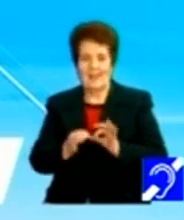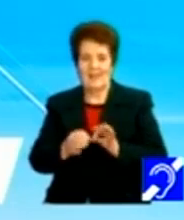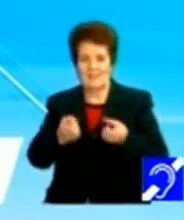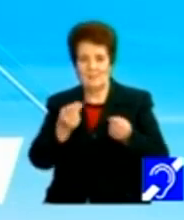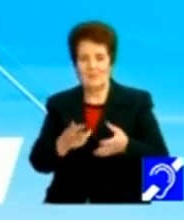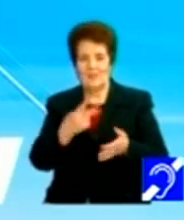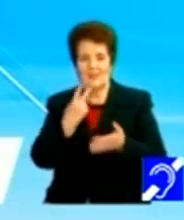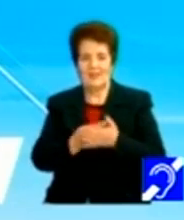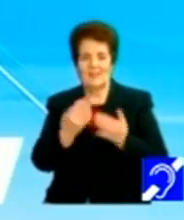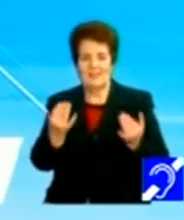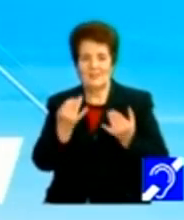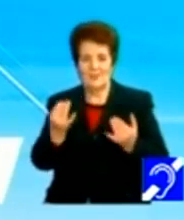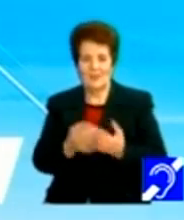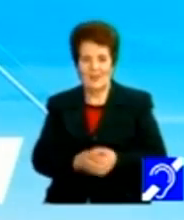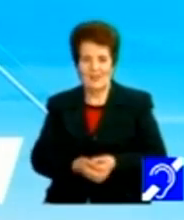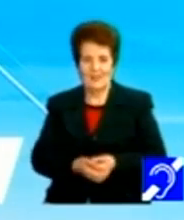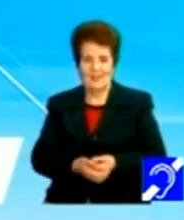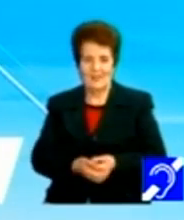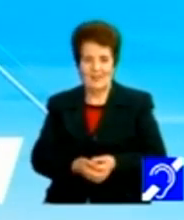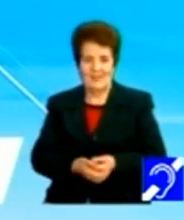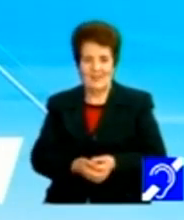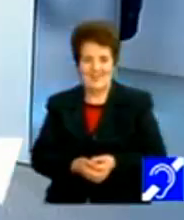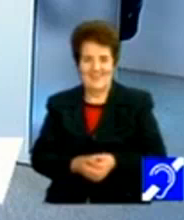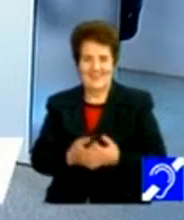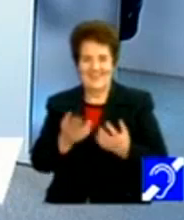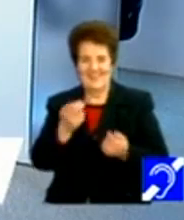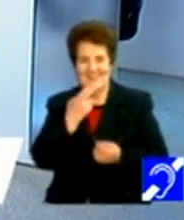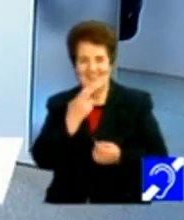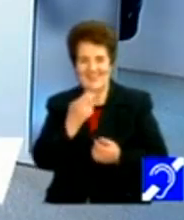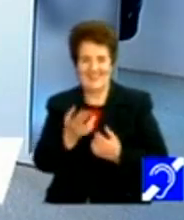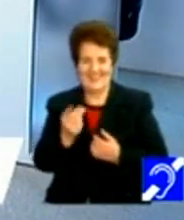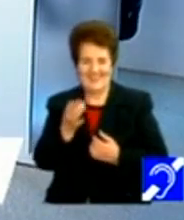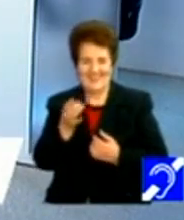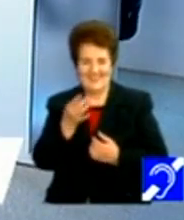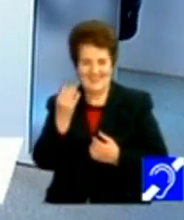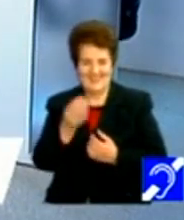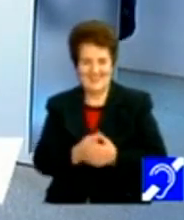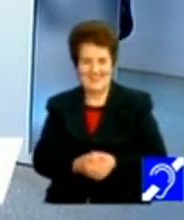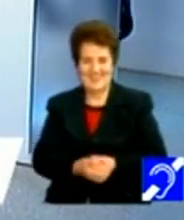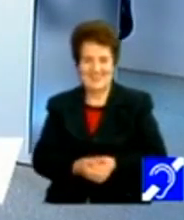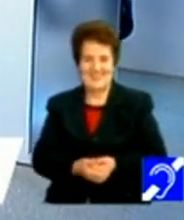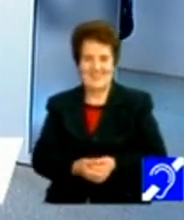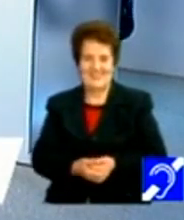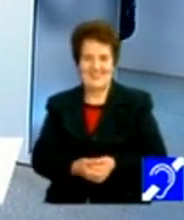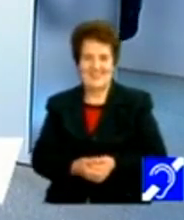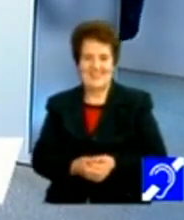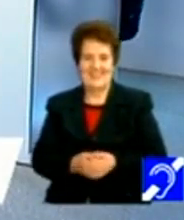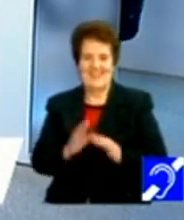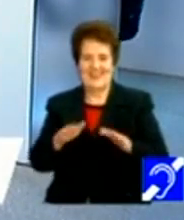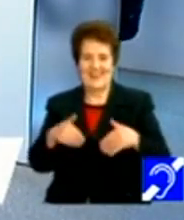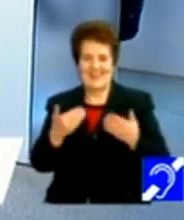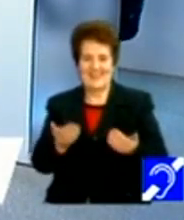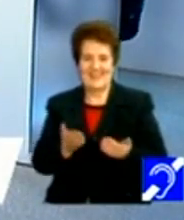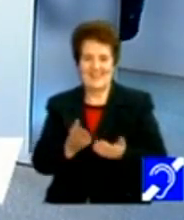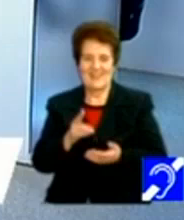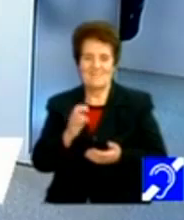arată... De istoria președinților vă pasionează? Președinților Republicii Moldova, nu? Istoria președinților Republicii Pentru Moldova. Pentru candidați la